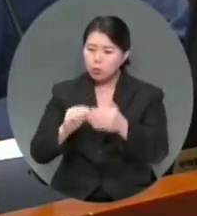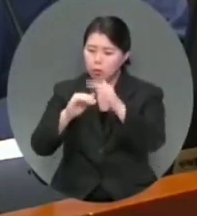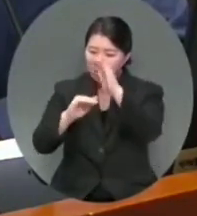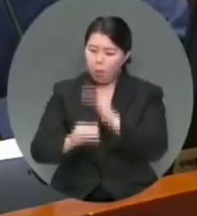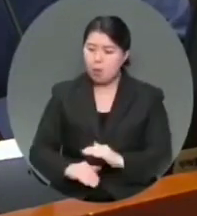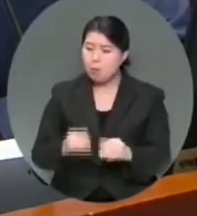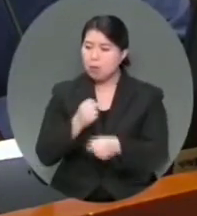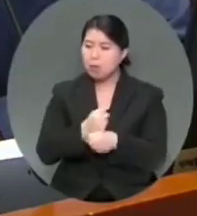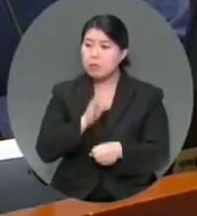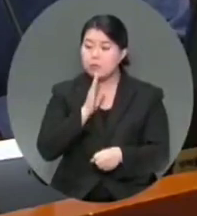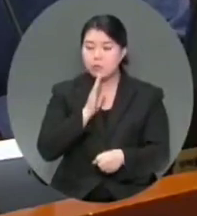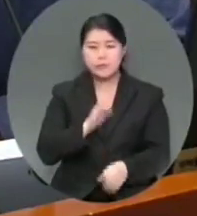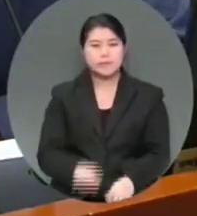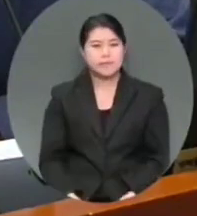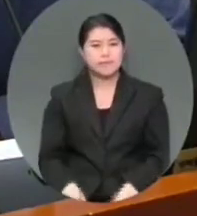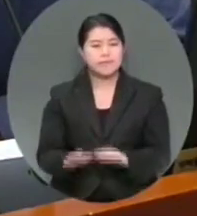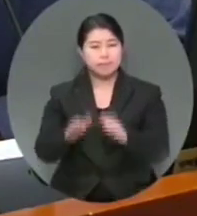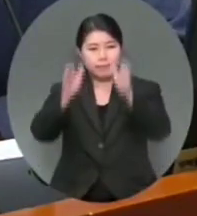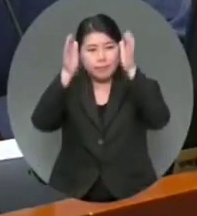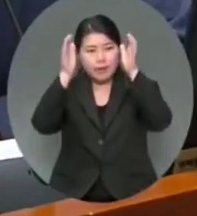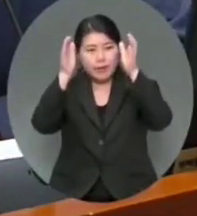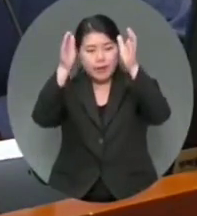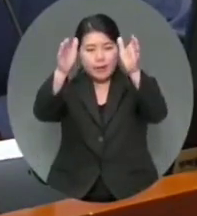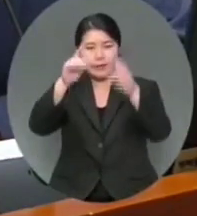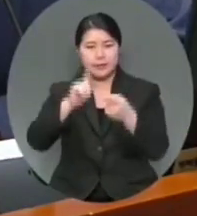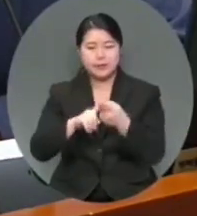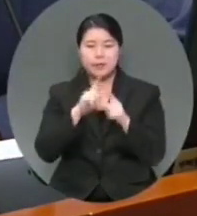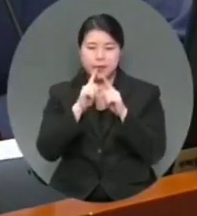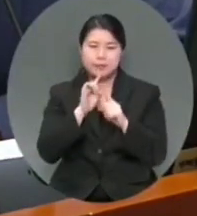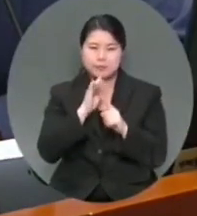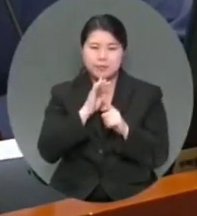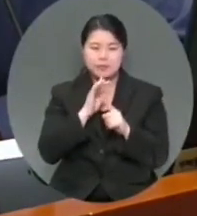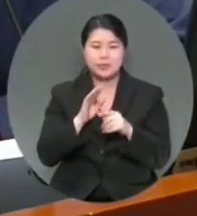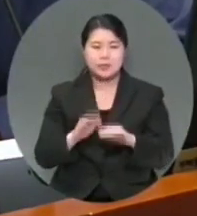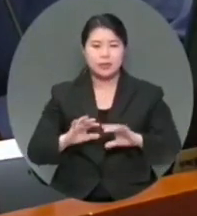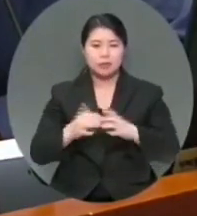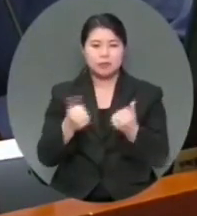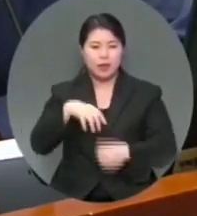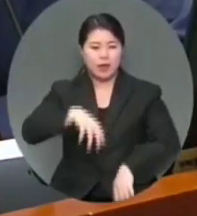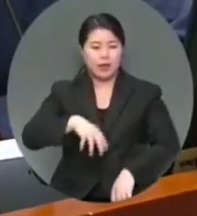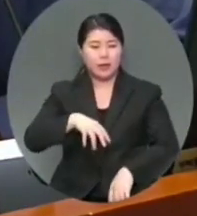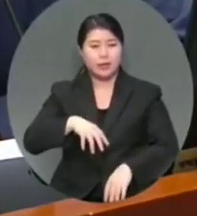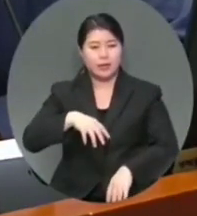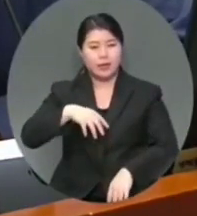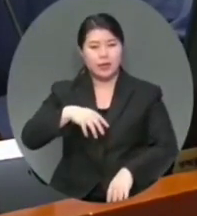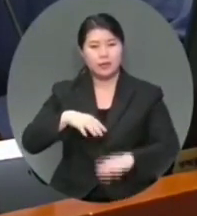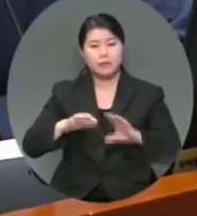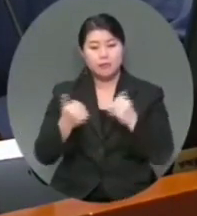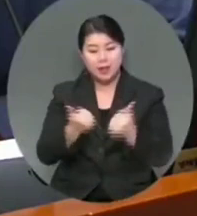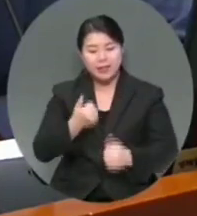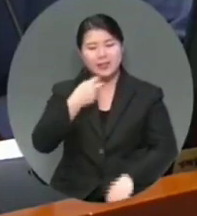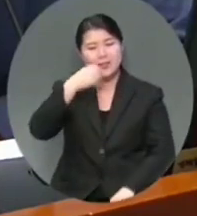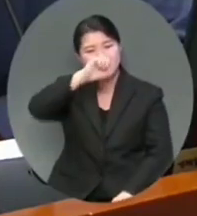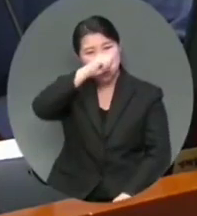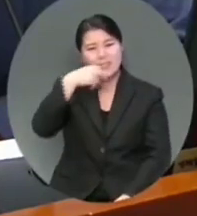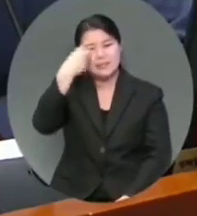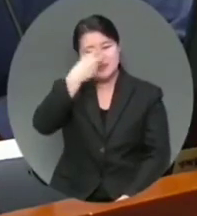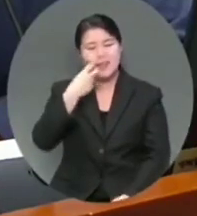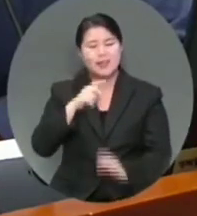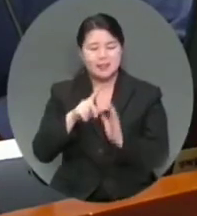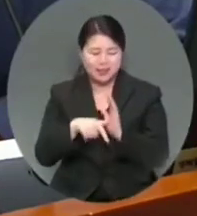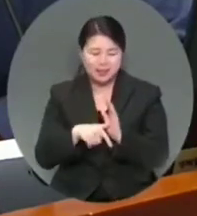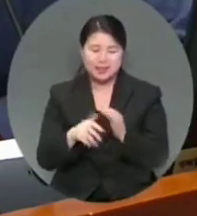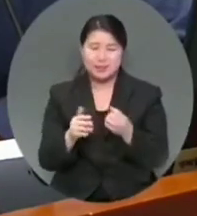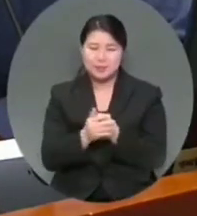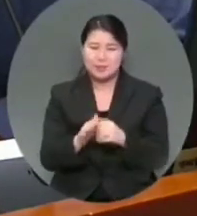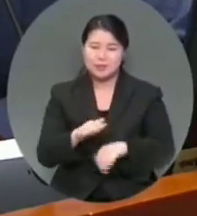거 아닙니까? 전체적인 방향성에 관한 이야기를 하는 것이고 지금은 이제 국회 또 심사, 국회의 시간입니다. 국회와 소통해서 또